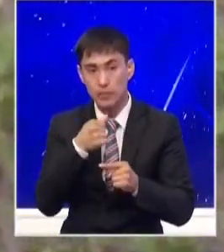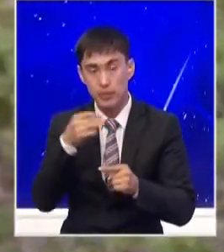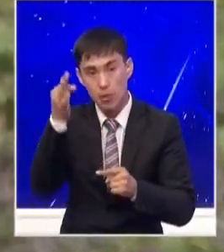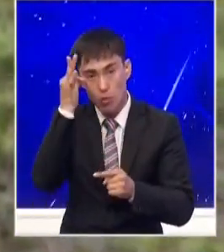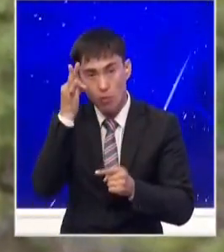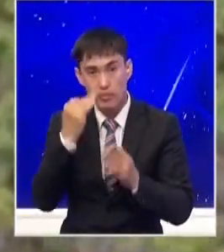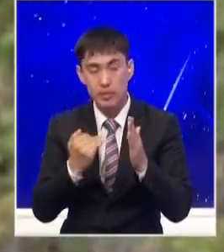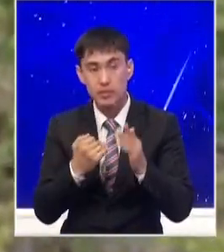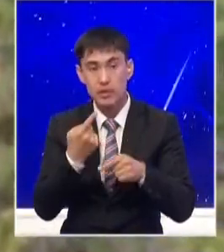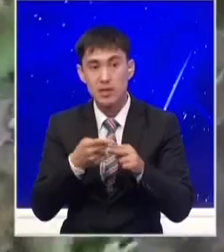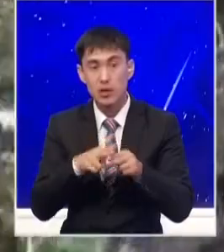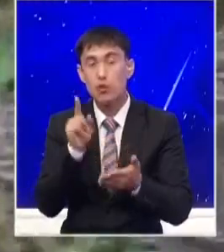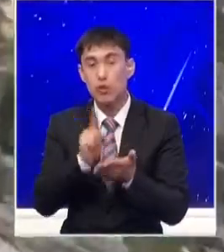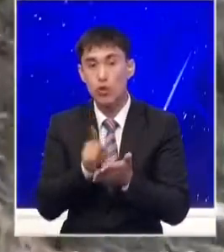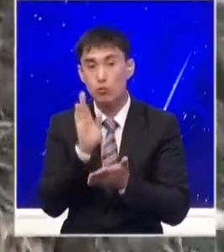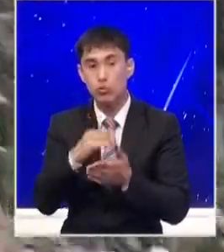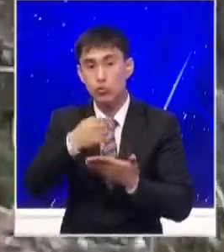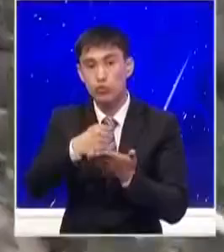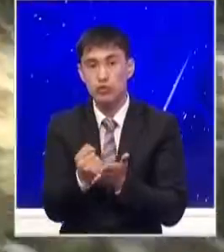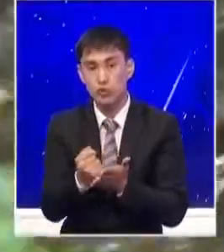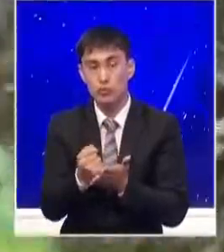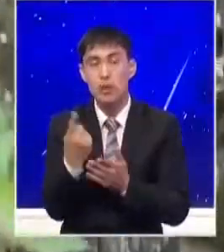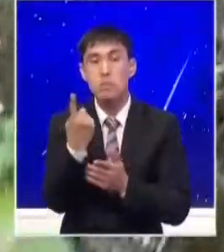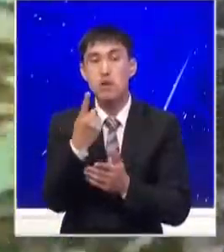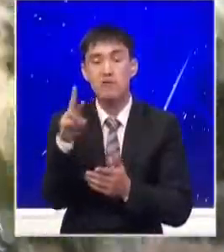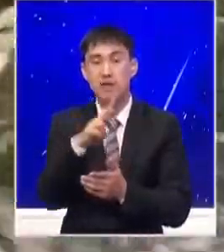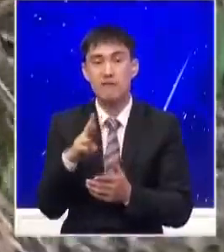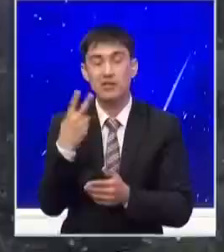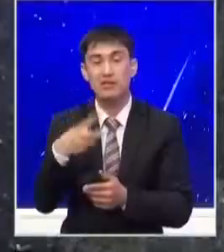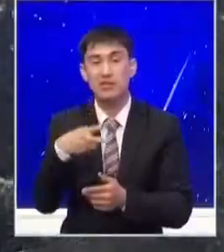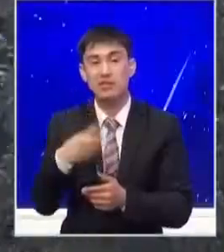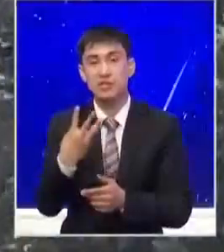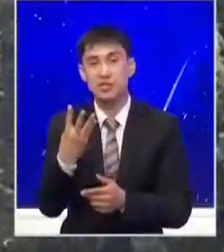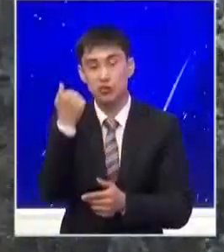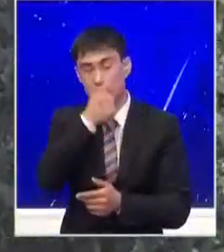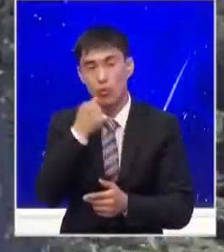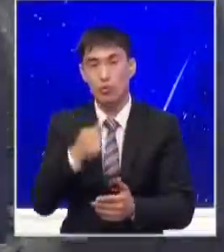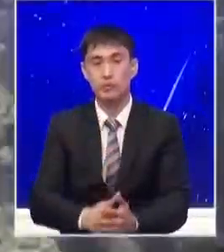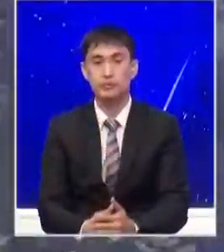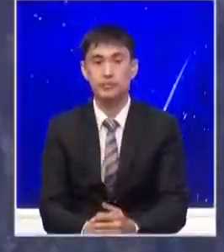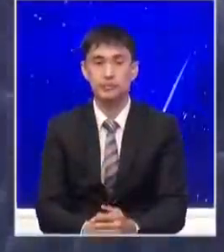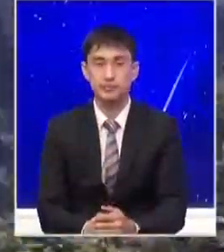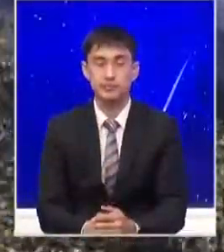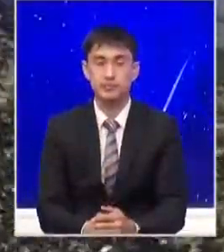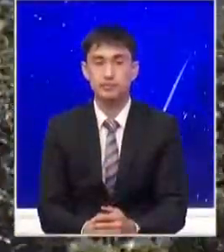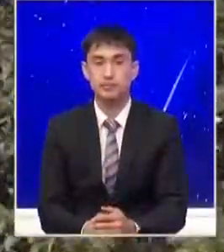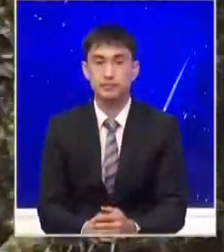Напомним, вышеупомянутый налог будет утвержден уже 1 января 2024